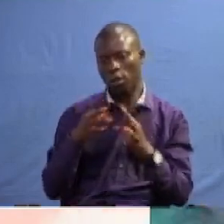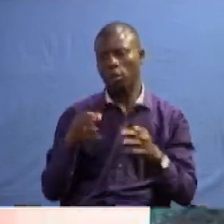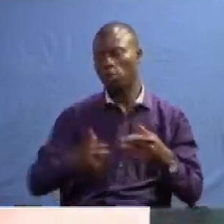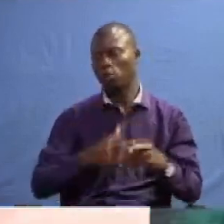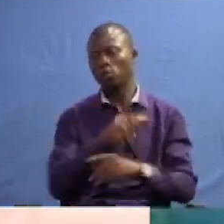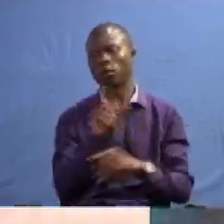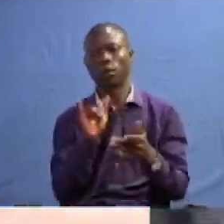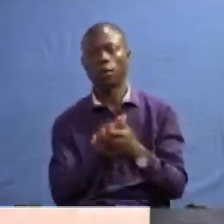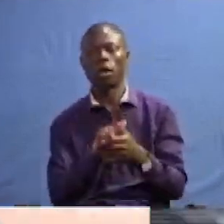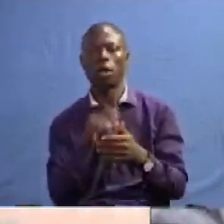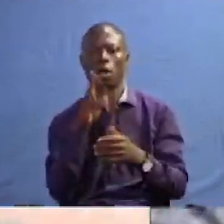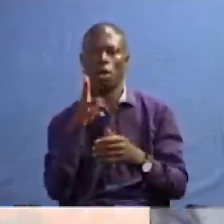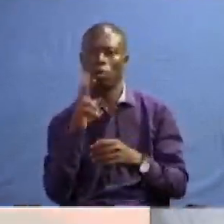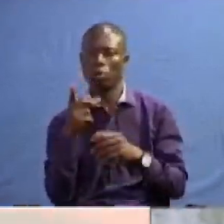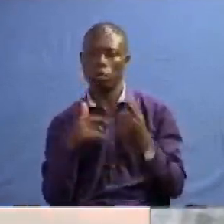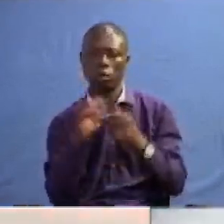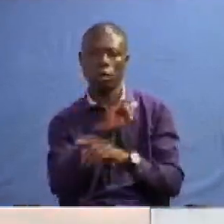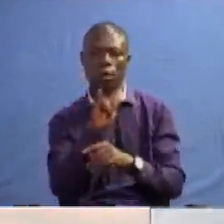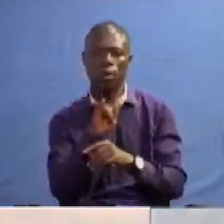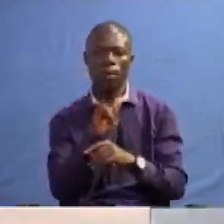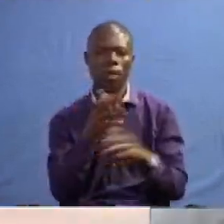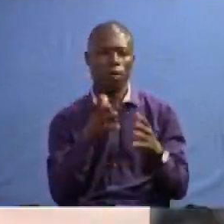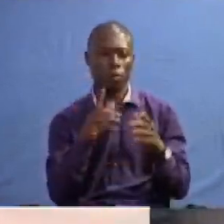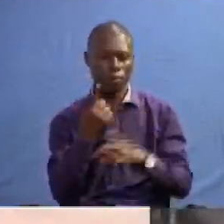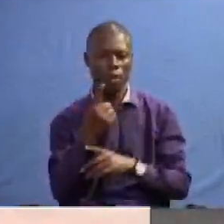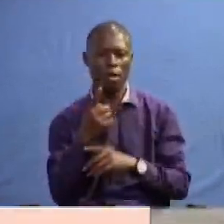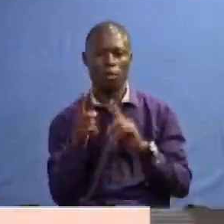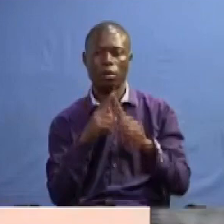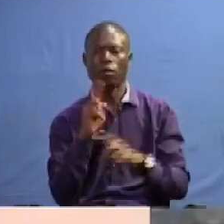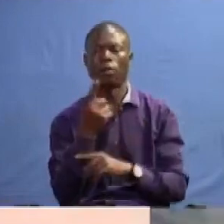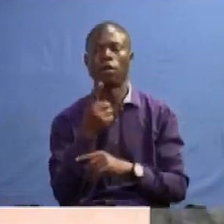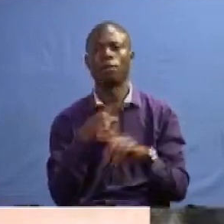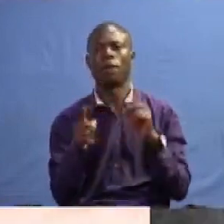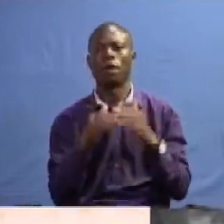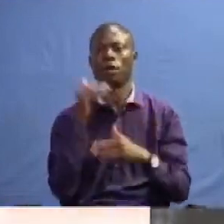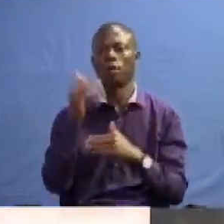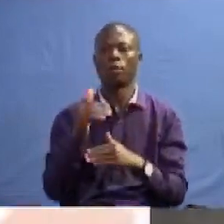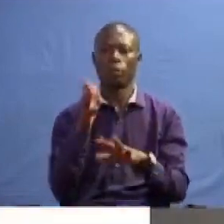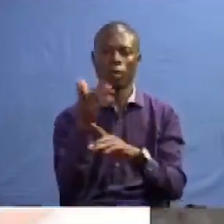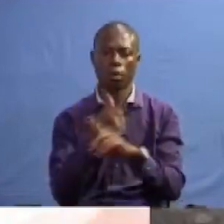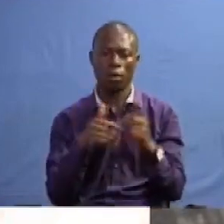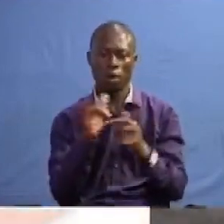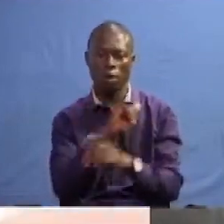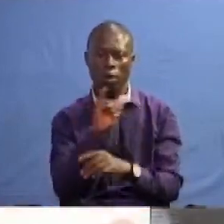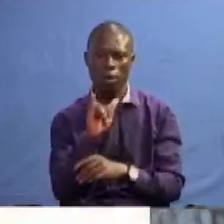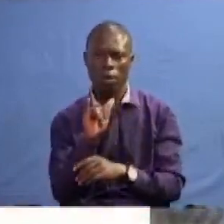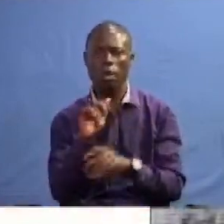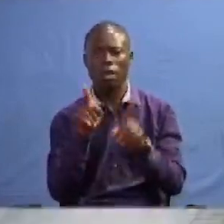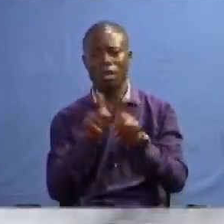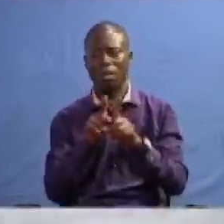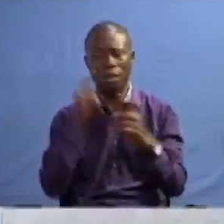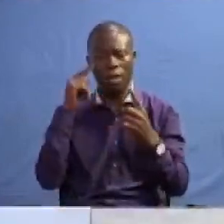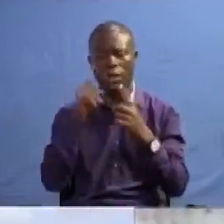42, akimtambulisha mke wake kuwa mwathiriwa wa kwanza. Hata hivyo, Jumaisi alidai kuwa hana hatia